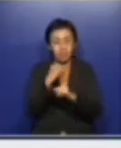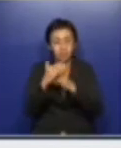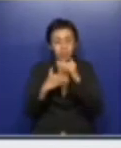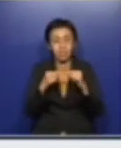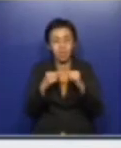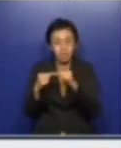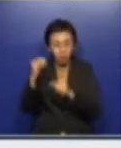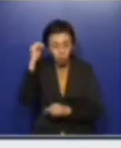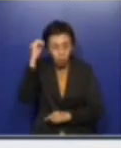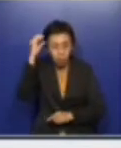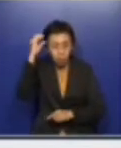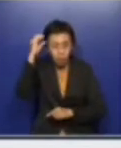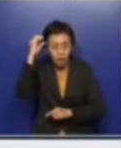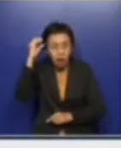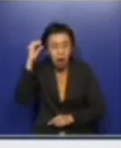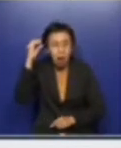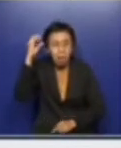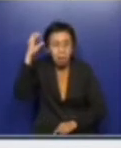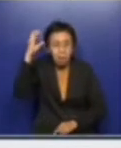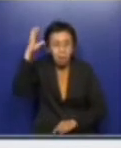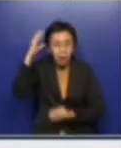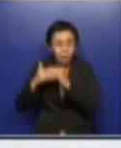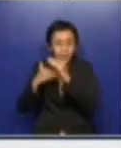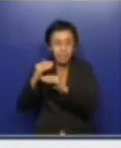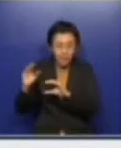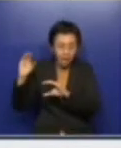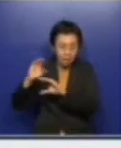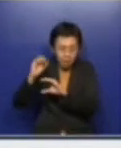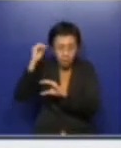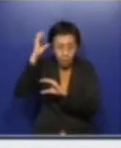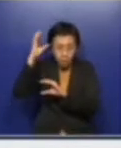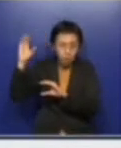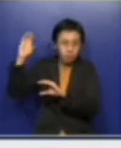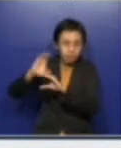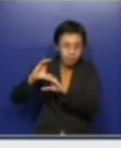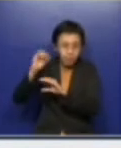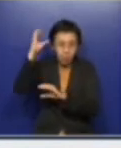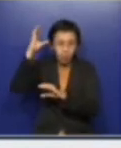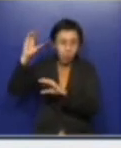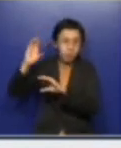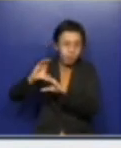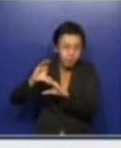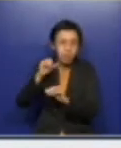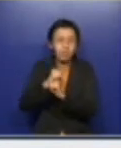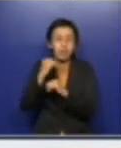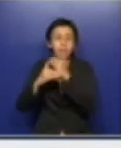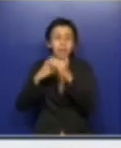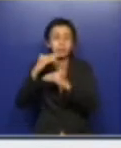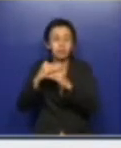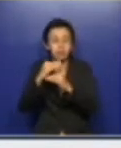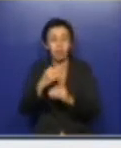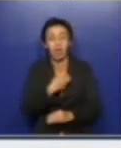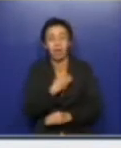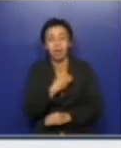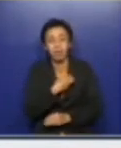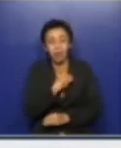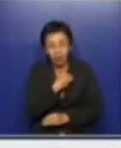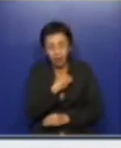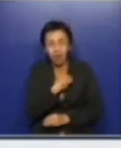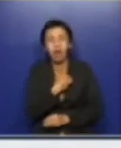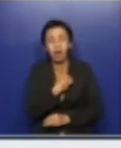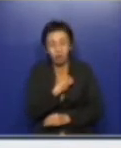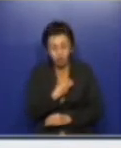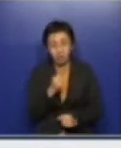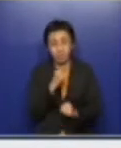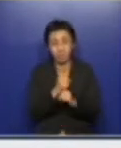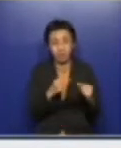ความรู้แล้วก็ปรับวิธีคิดว่าเราอยากสร้างดอกไม้ที่เกิดขึ้นมาแล้ว19ปี